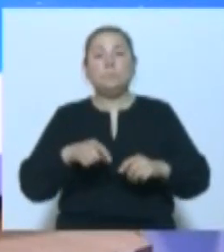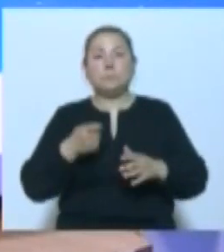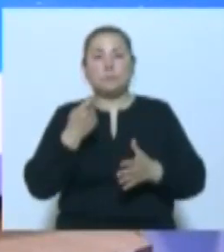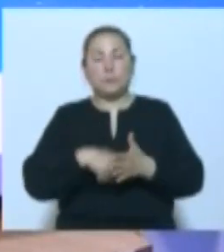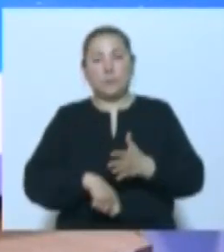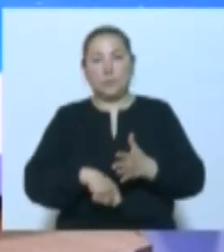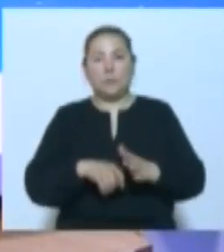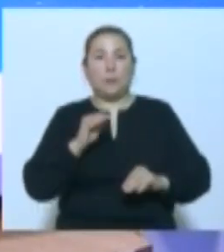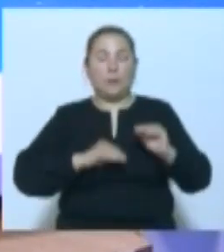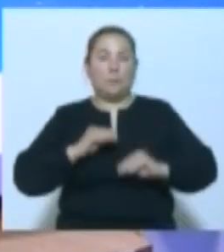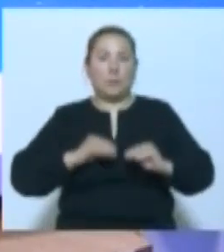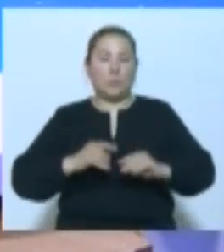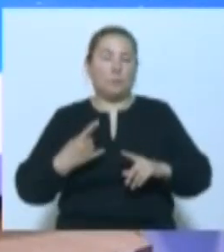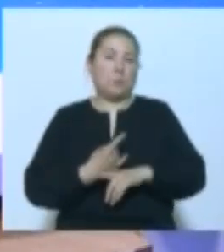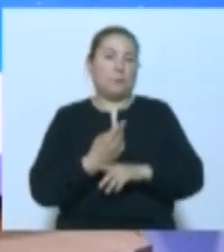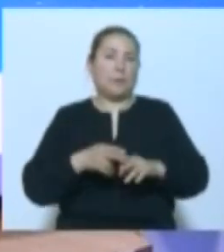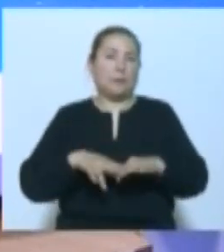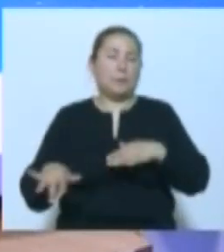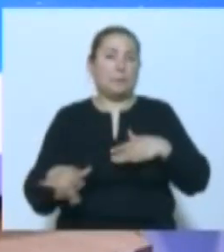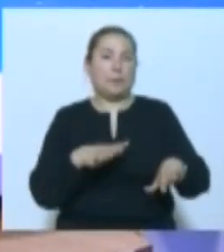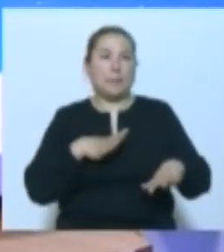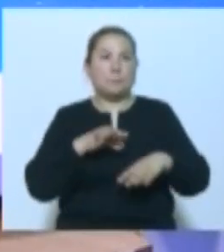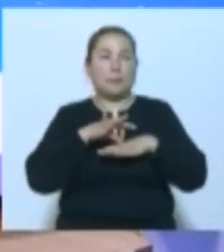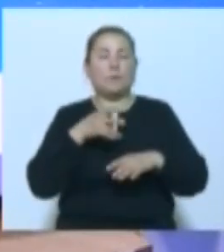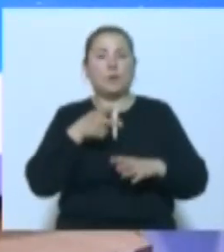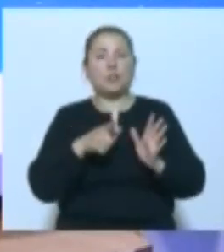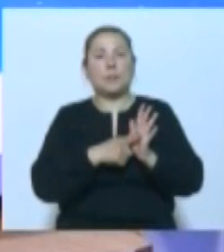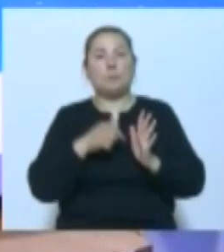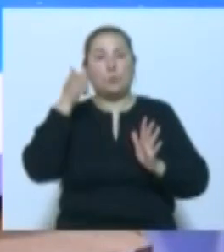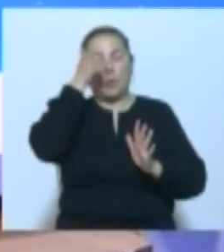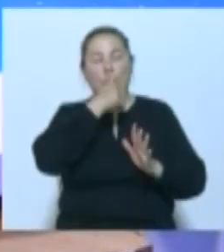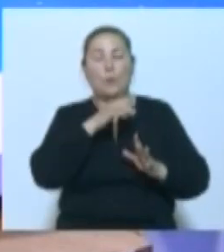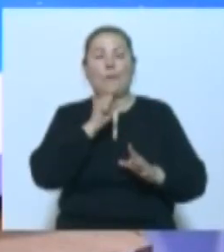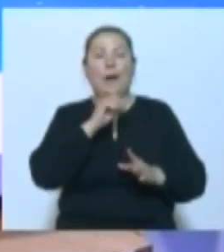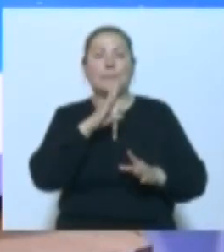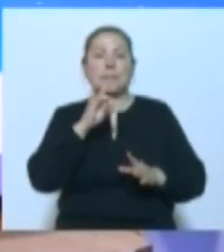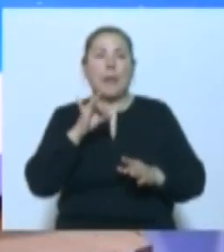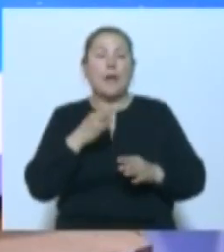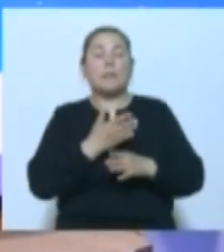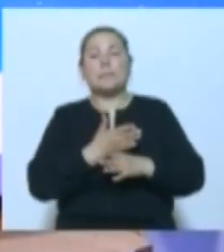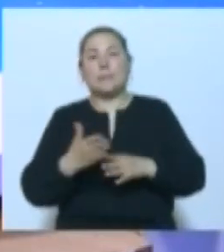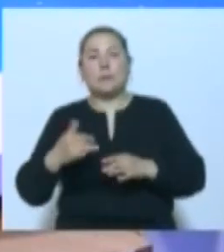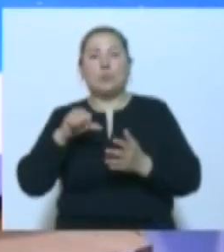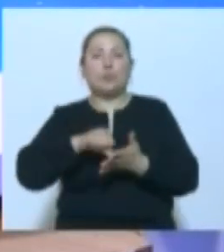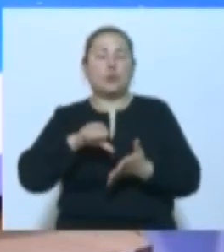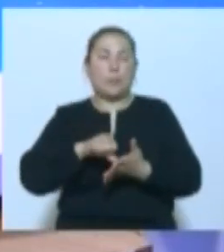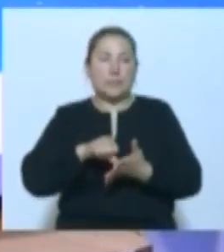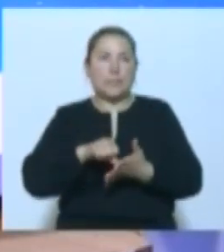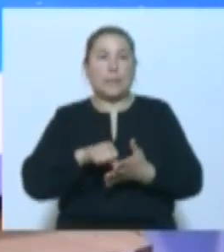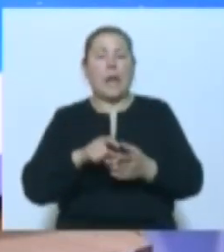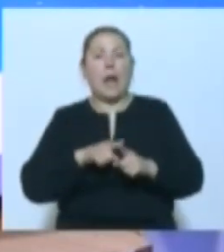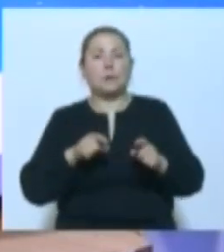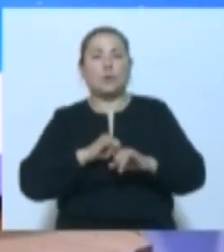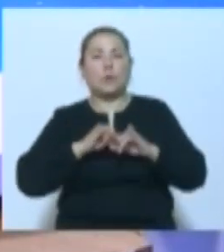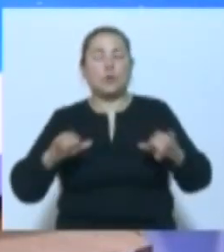от источников питания Впервые это мероприятие было проведено в 2007 году в Австралии затем количество участников экологическая акция